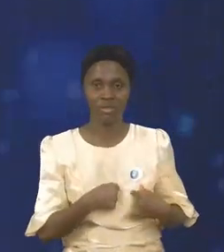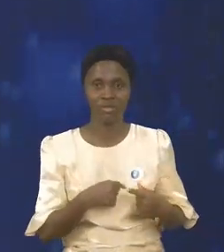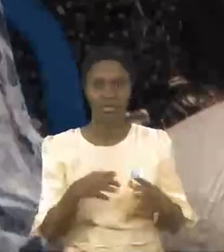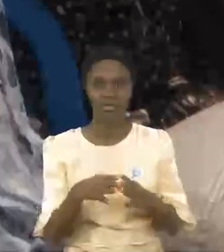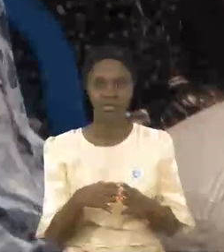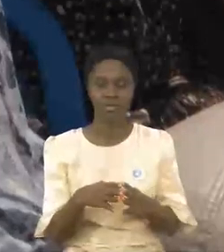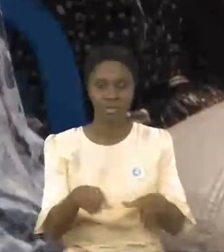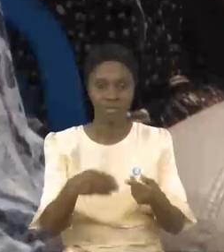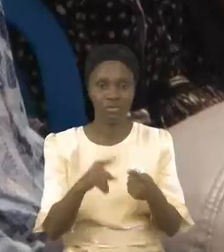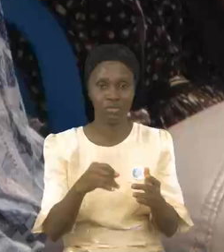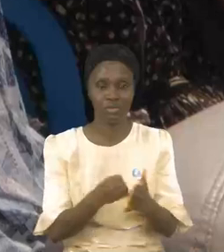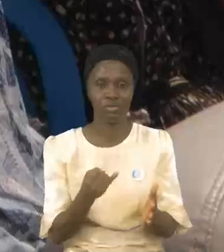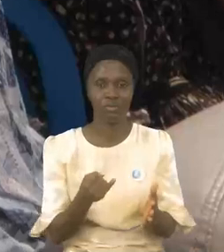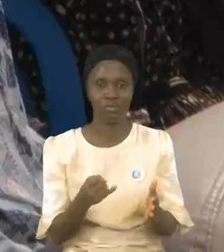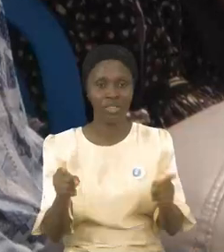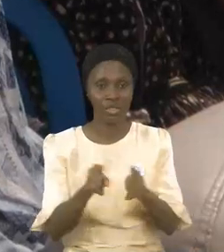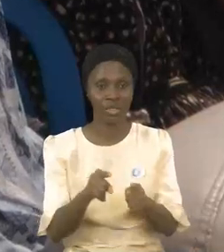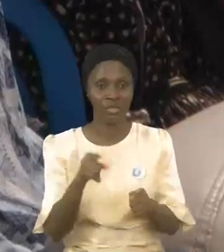alors, mais étant des hommes.